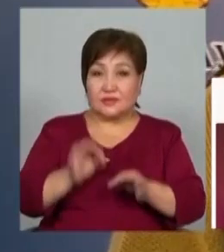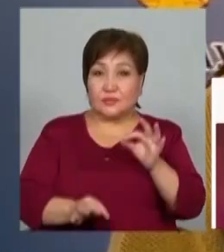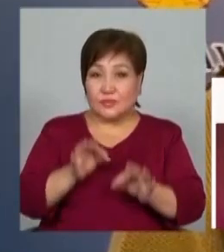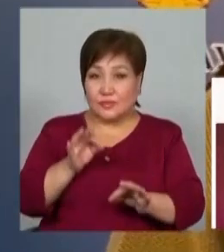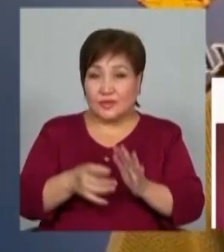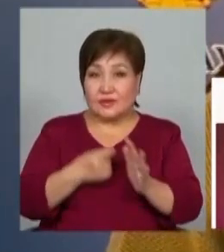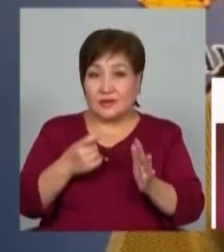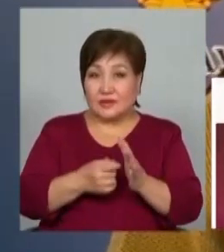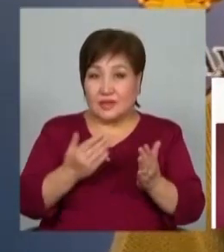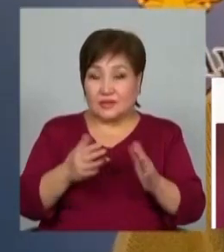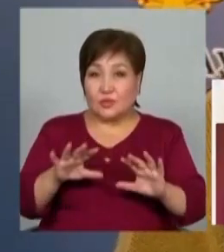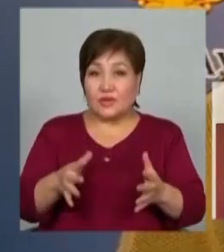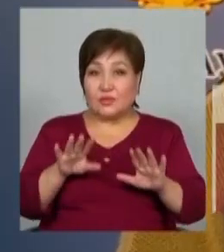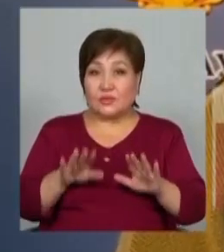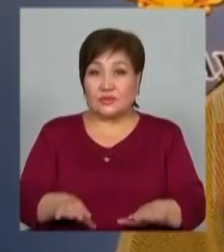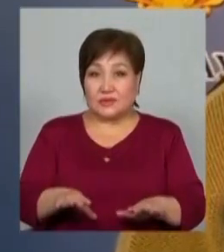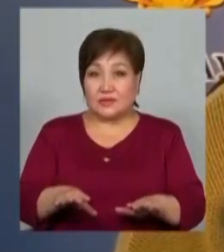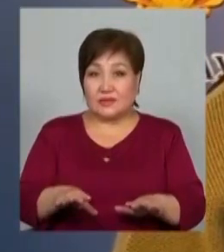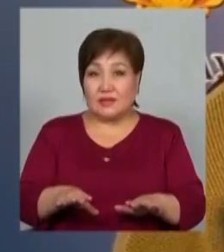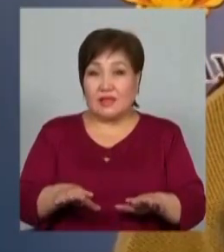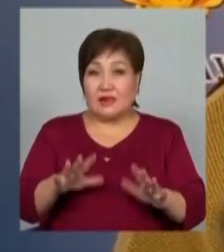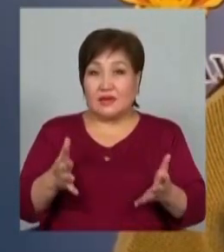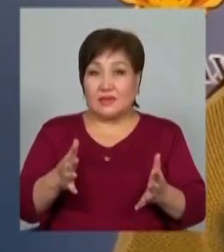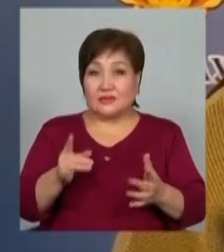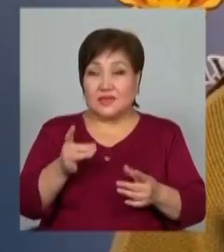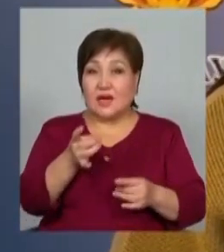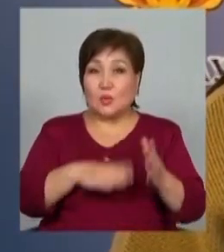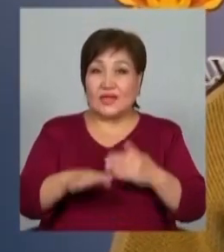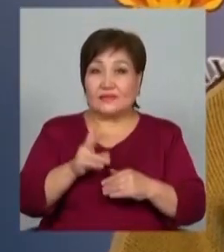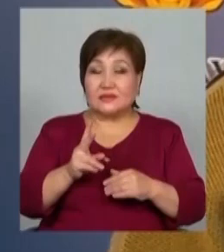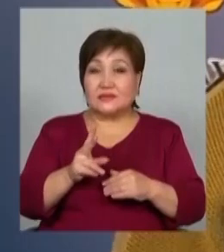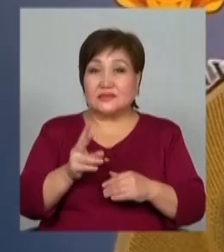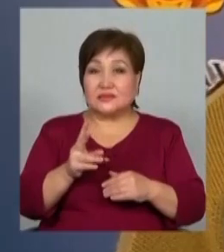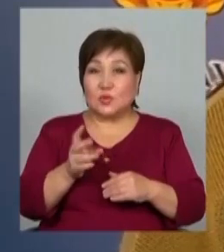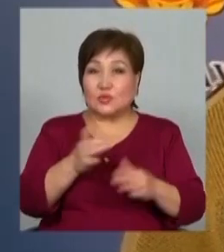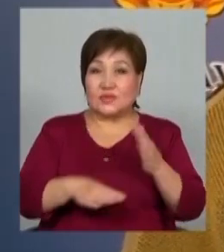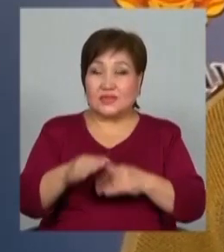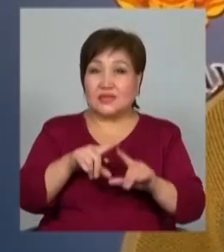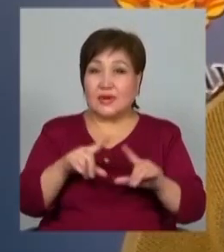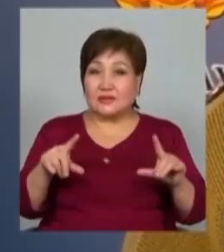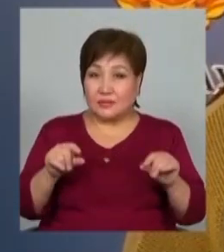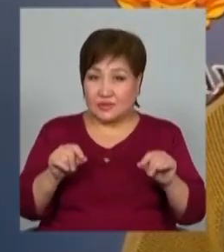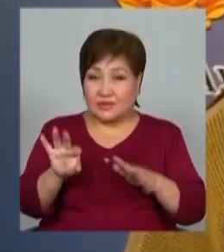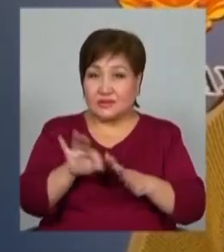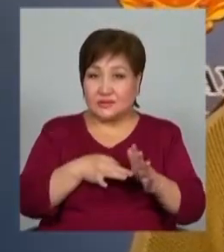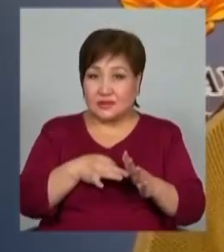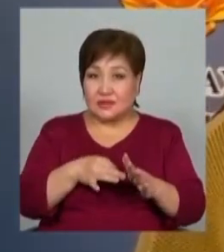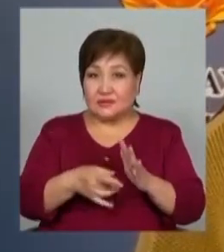Қазіргі таңда оқиға орнында, яғни Қызылқоға ауданында департаменттің жедел тергеу тобы жұмыс істеуде.